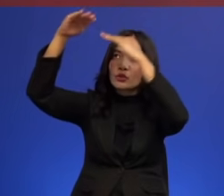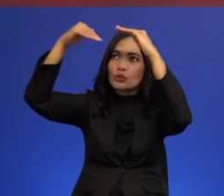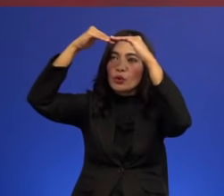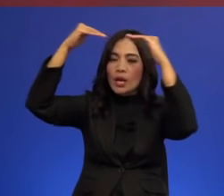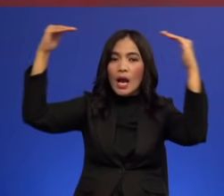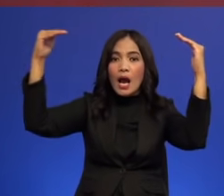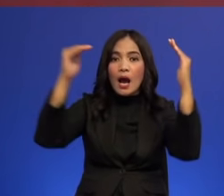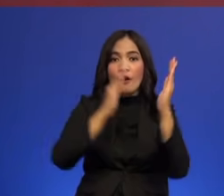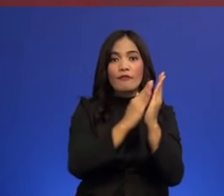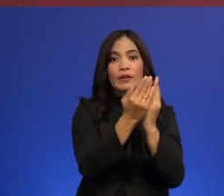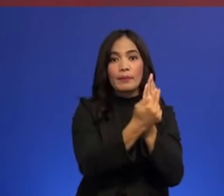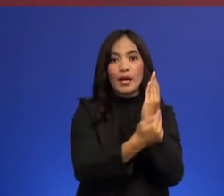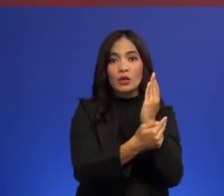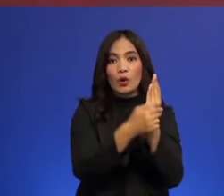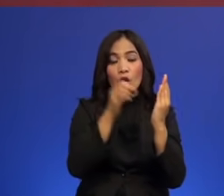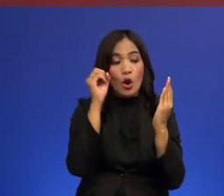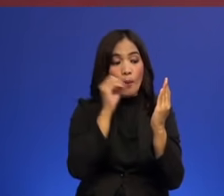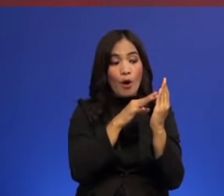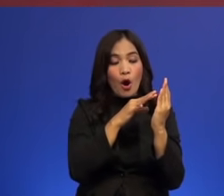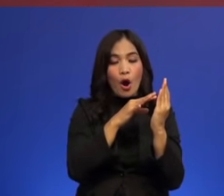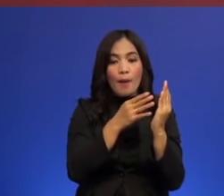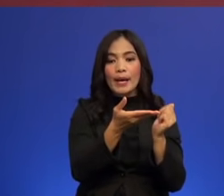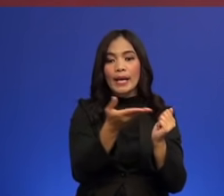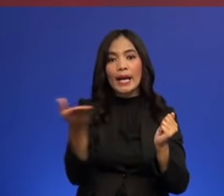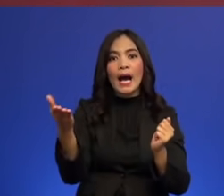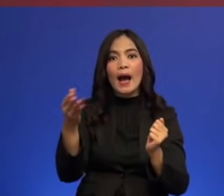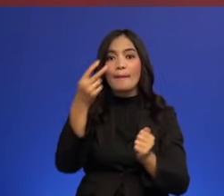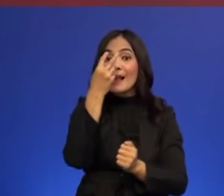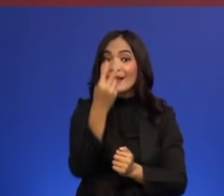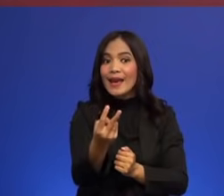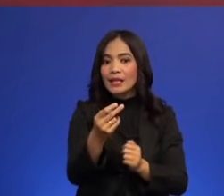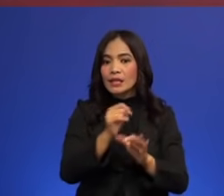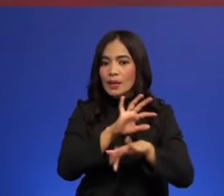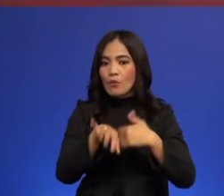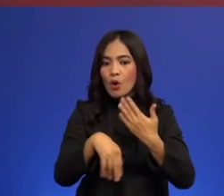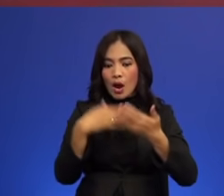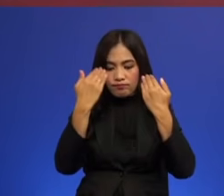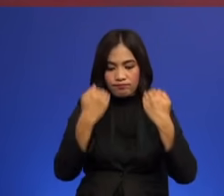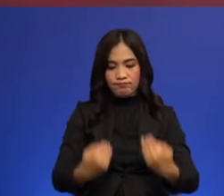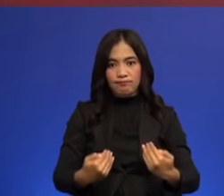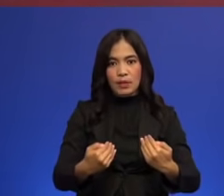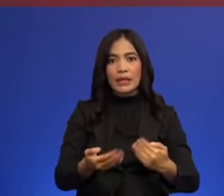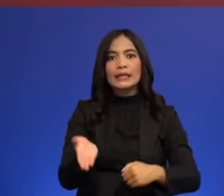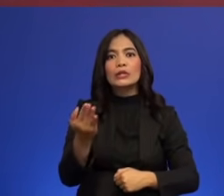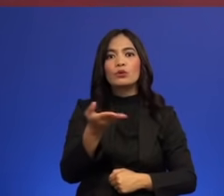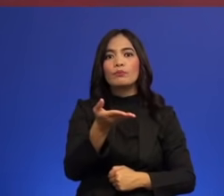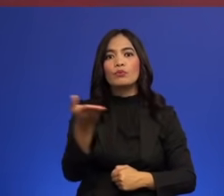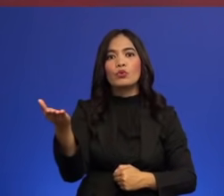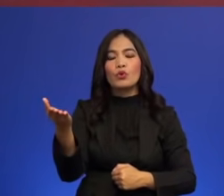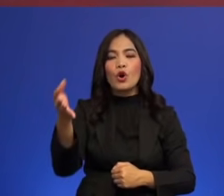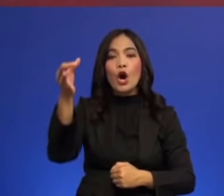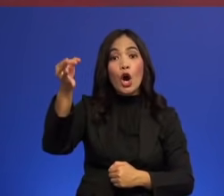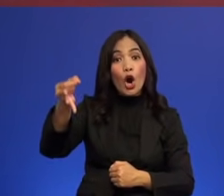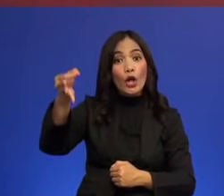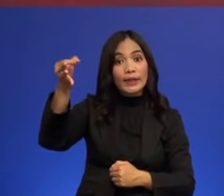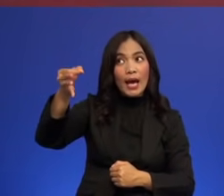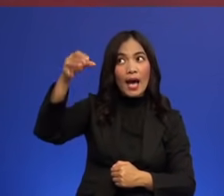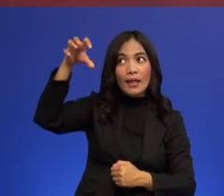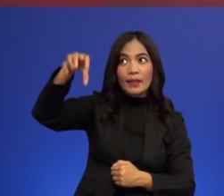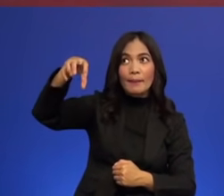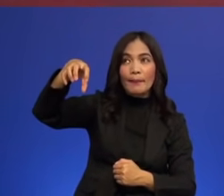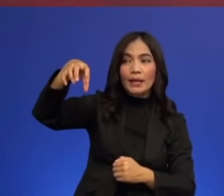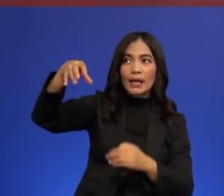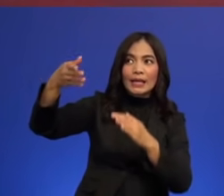Tuhan mengatakan mereka melihat perbuatanmu atau melihat hidupmu. Kota yang terletak di